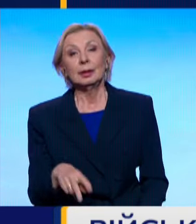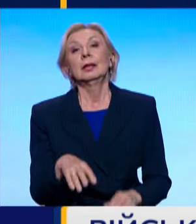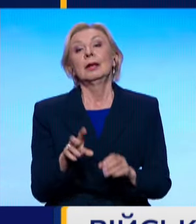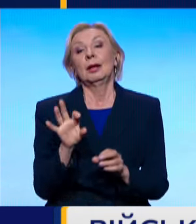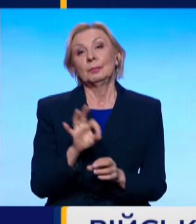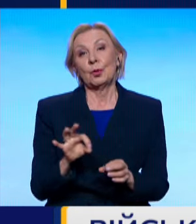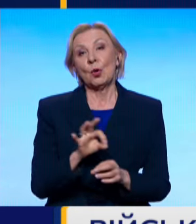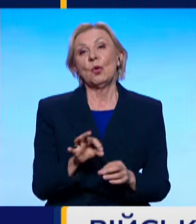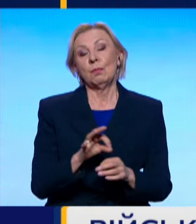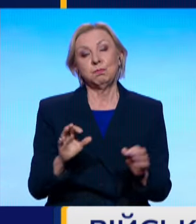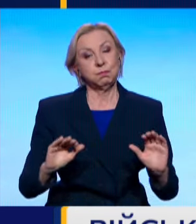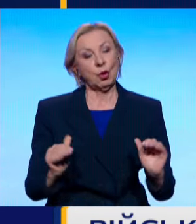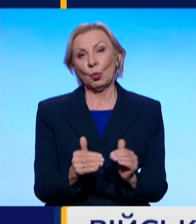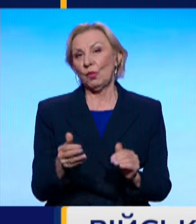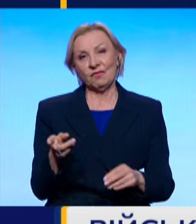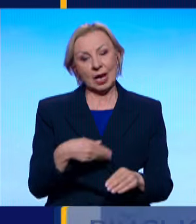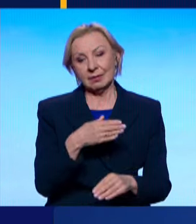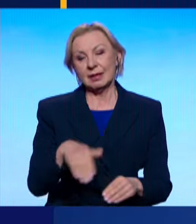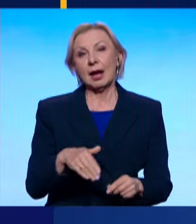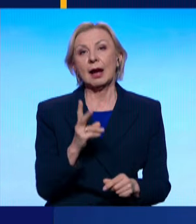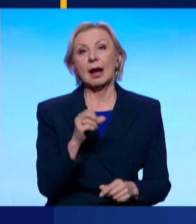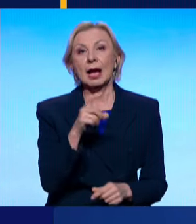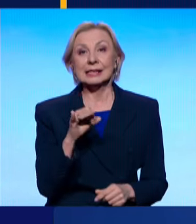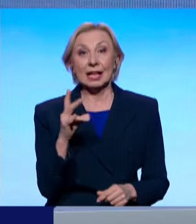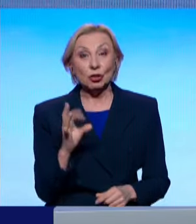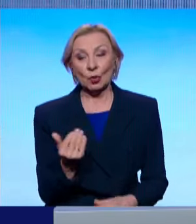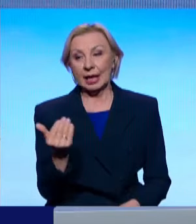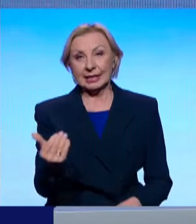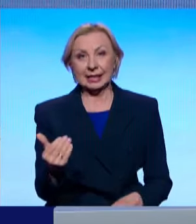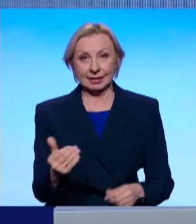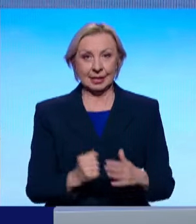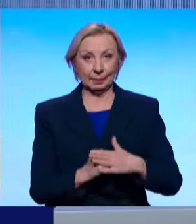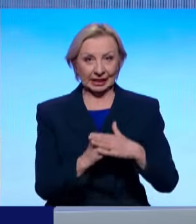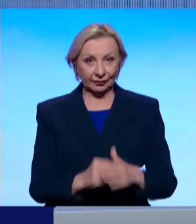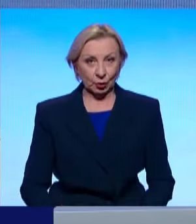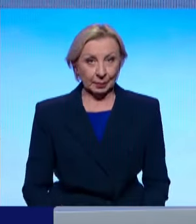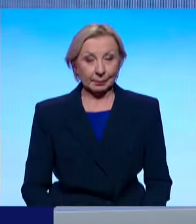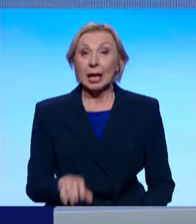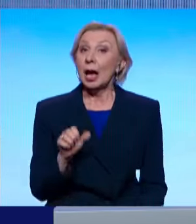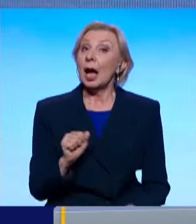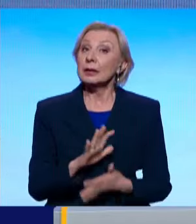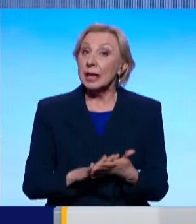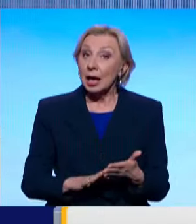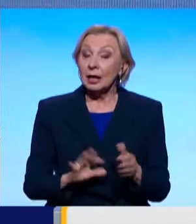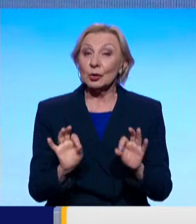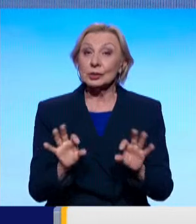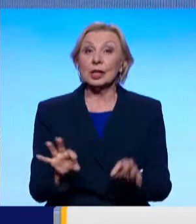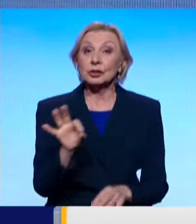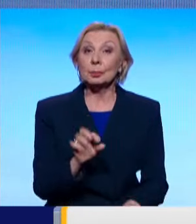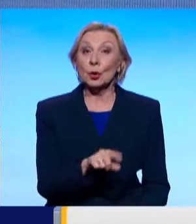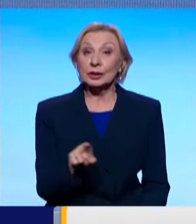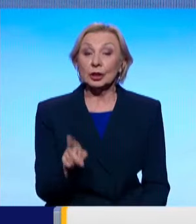нелегальних онлайн-казино на їхніх платформах. Ну а далі розкажемо про тих,